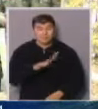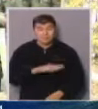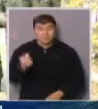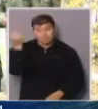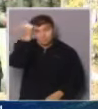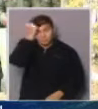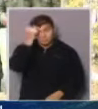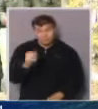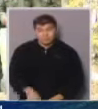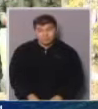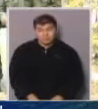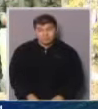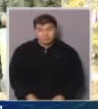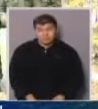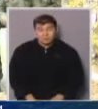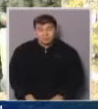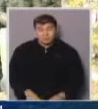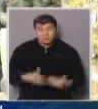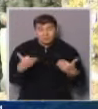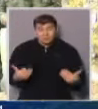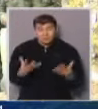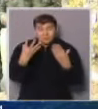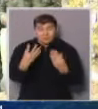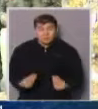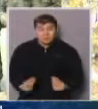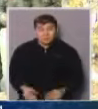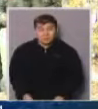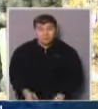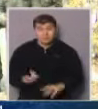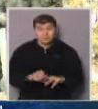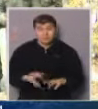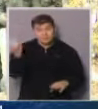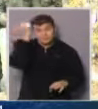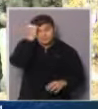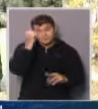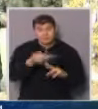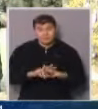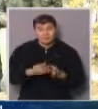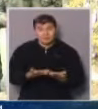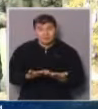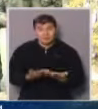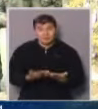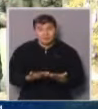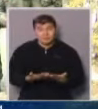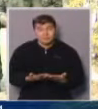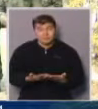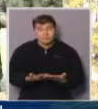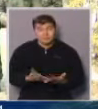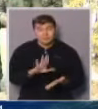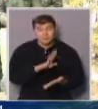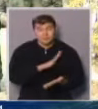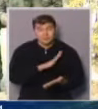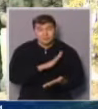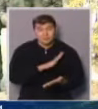установлена мемориальная доска. На сегодняшний день эта мемориальная доска уже стала